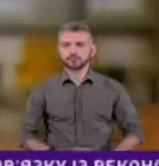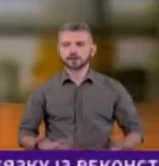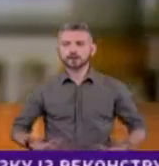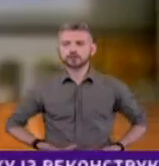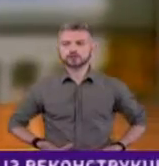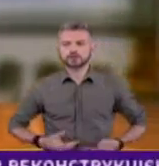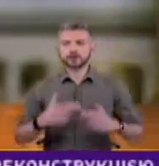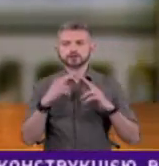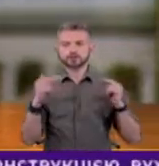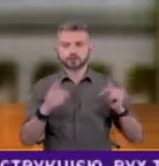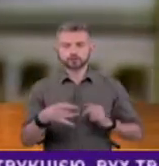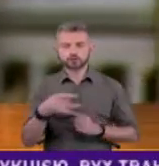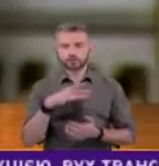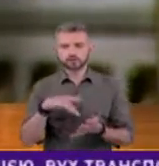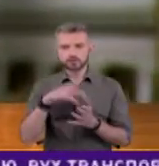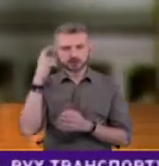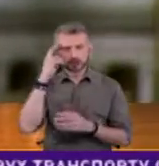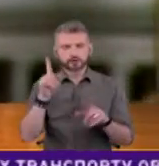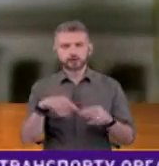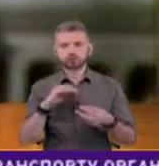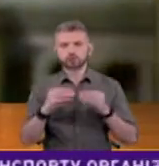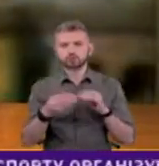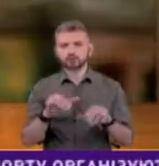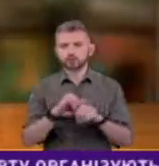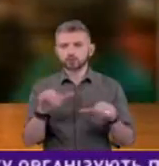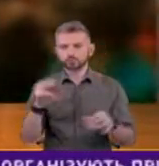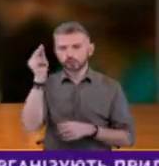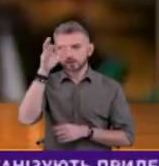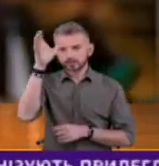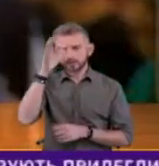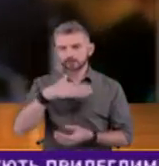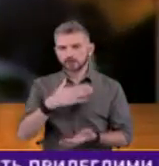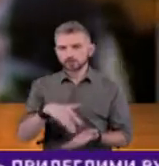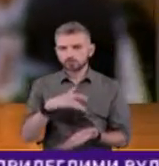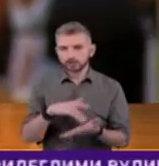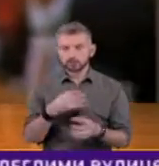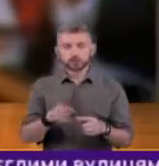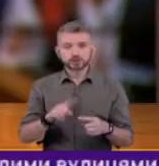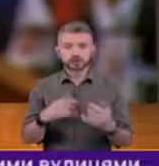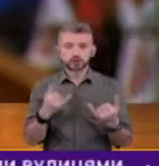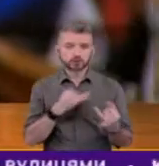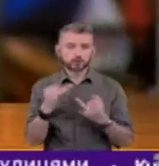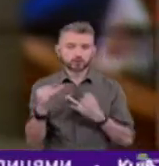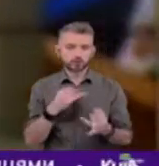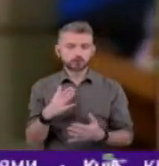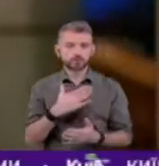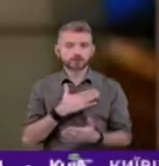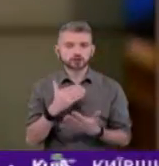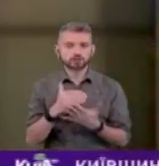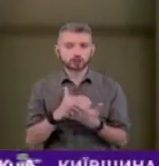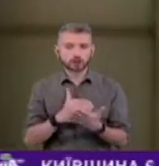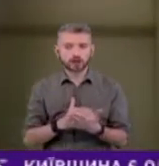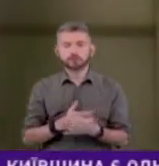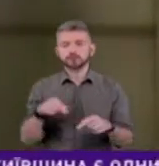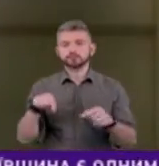життя в Дніпровському районі міста Києва, а також проблеми розвитку освіти в нашому місті. Саме про це сьогодні говоримо у депутатській приймальні в